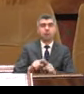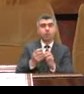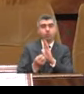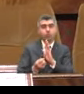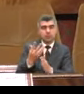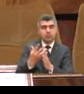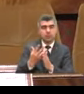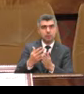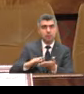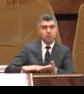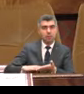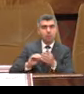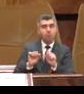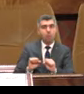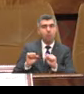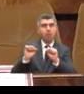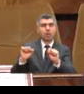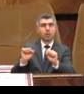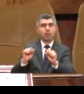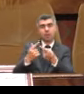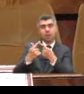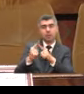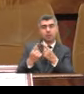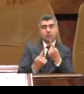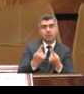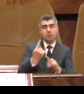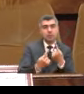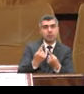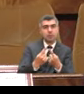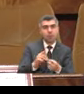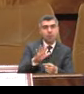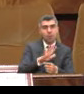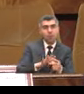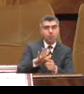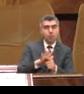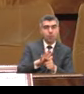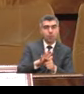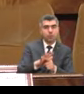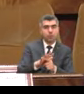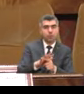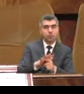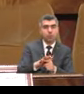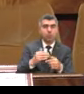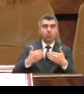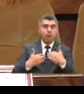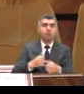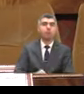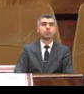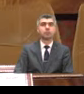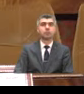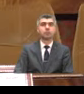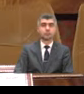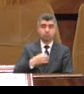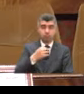يذكر في مواجهة هذه الآثار السلبية على هذه الفئات الهشة. لهذا